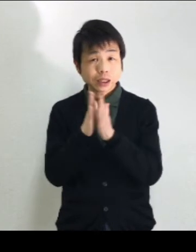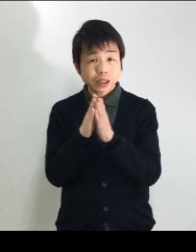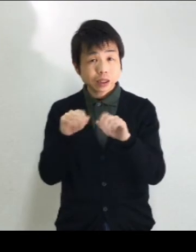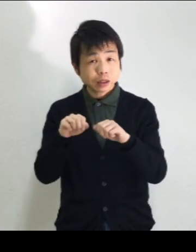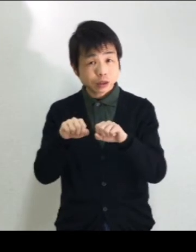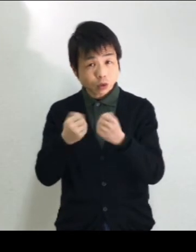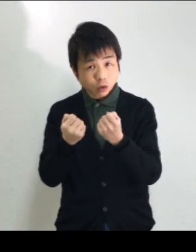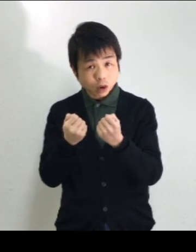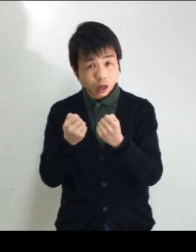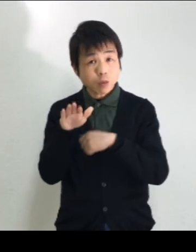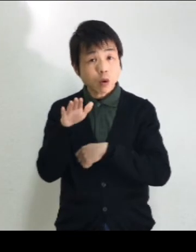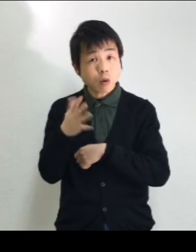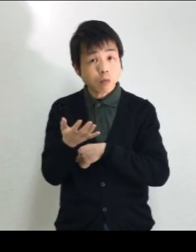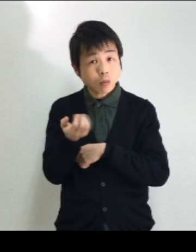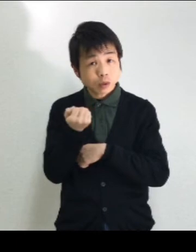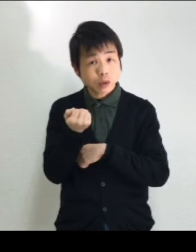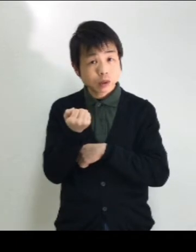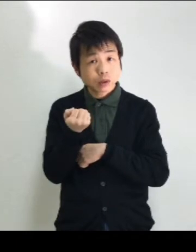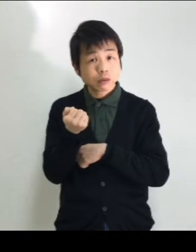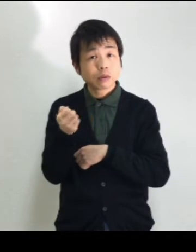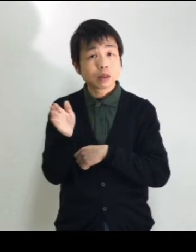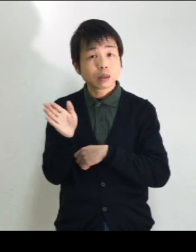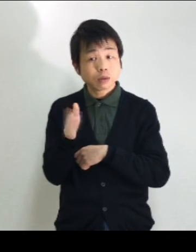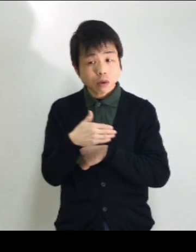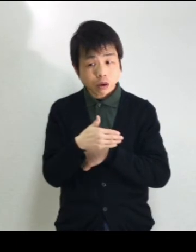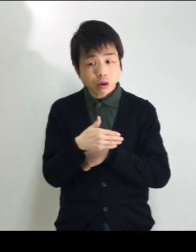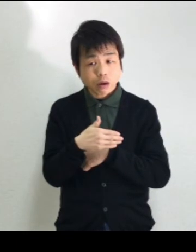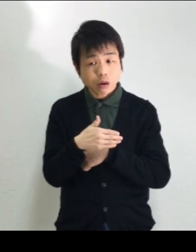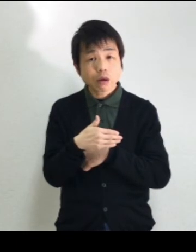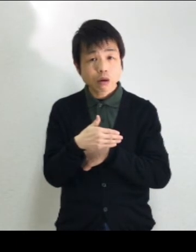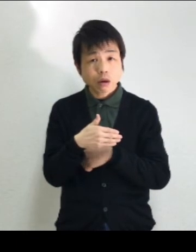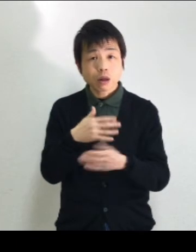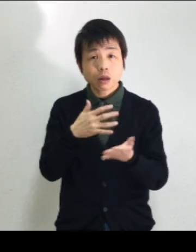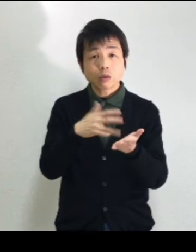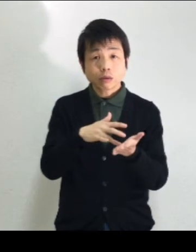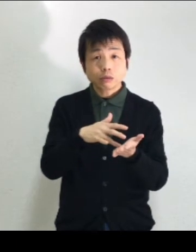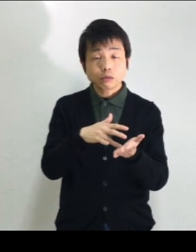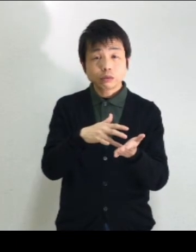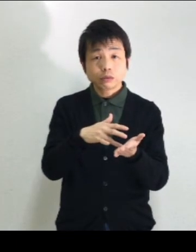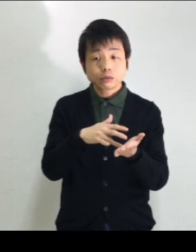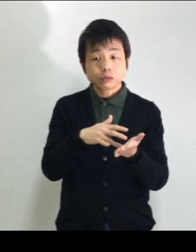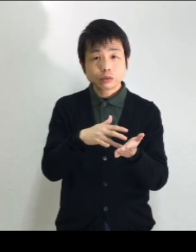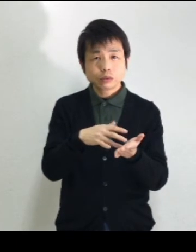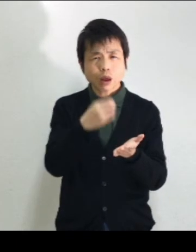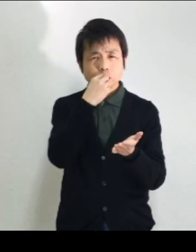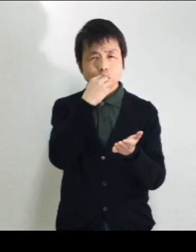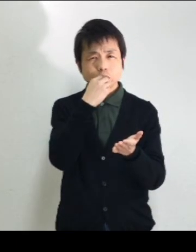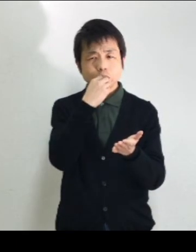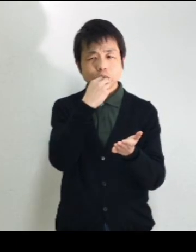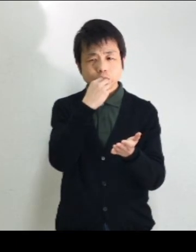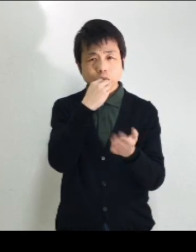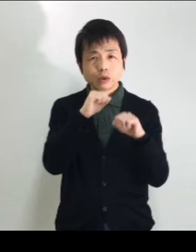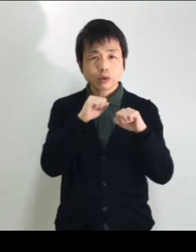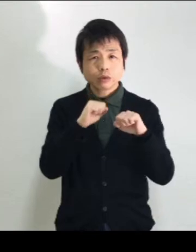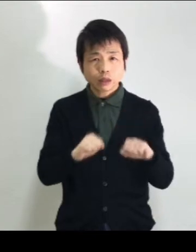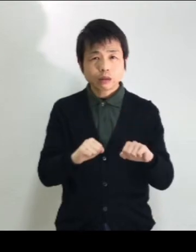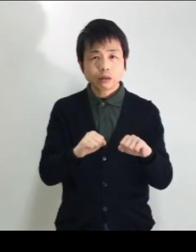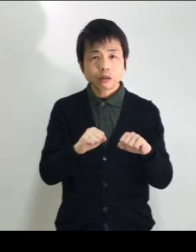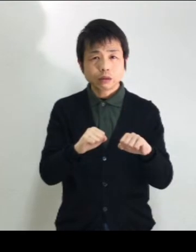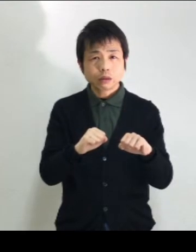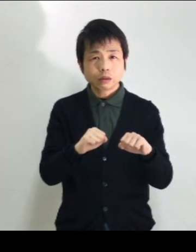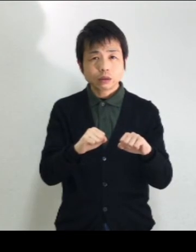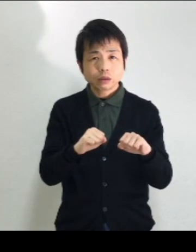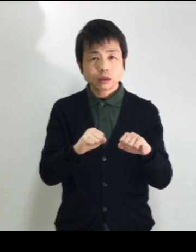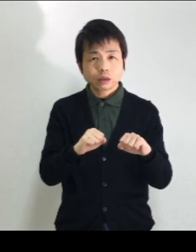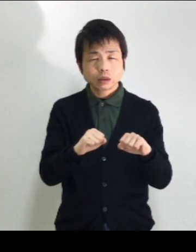精神障害だったり、これと、ともに、ドラッグユーザーだから結局薬に走ってしまったり、お酒に走って